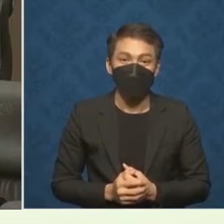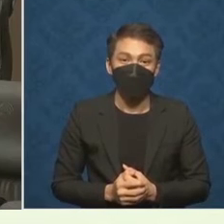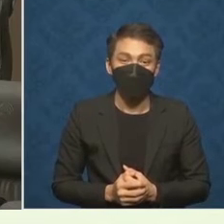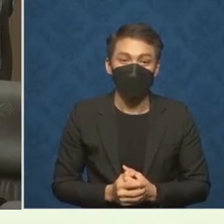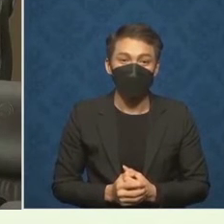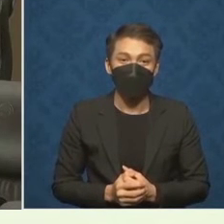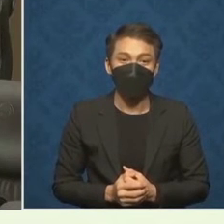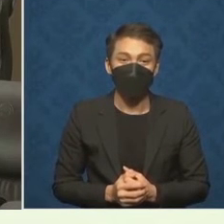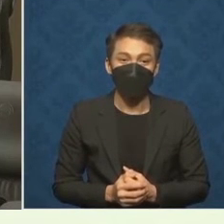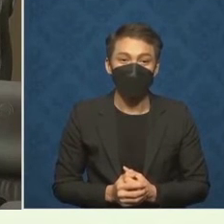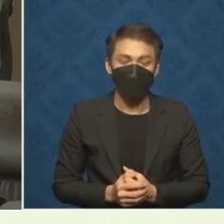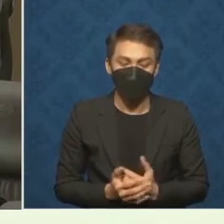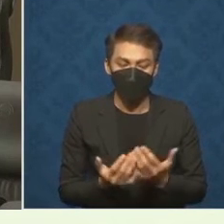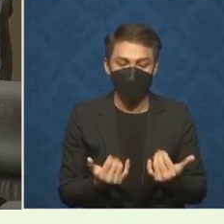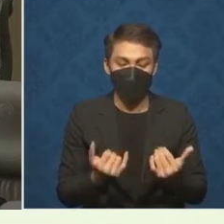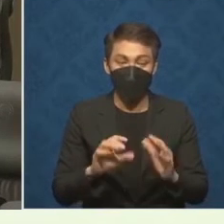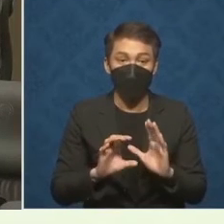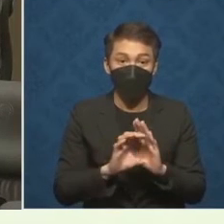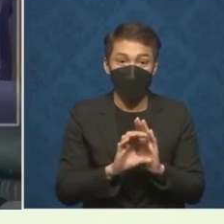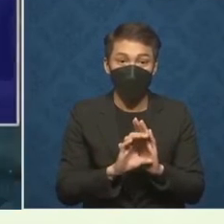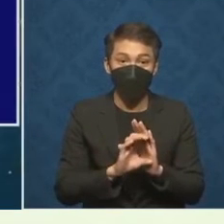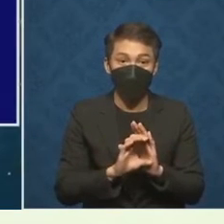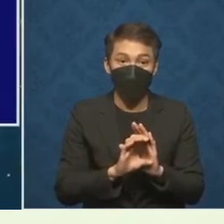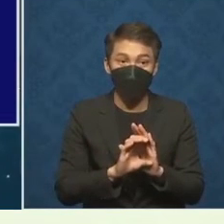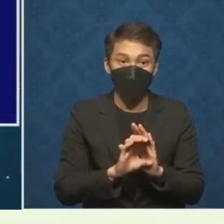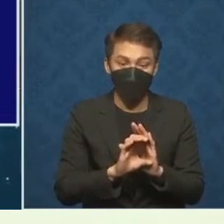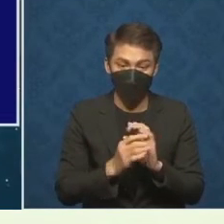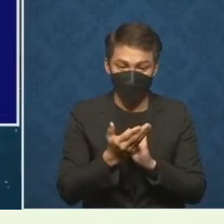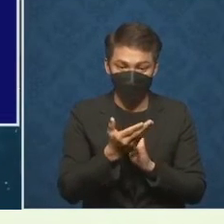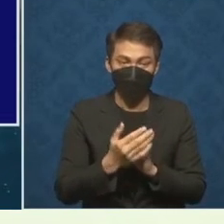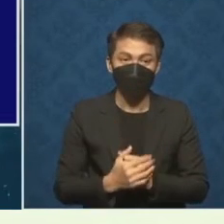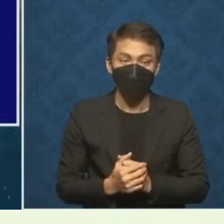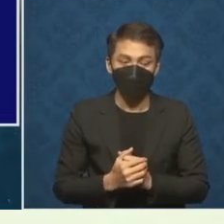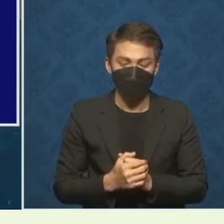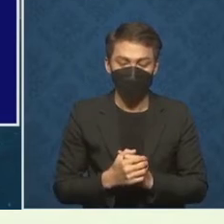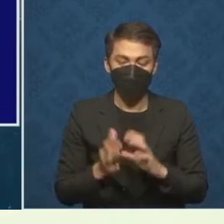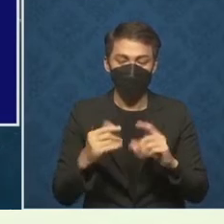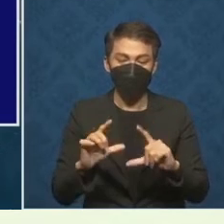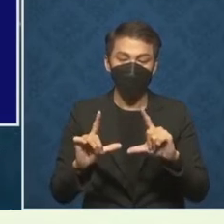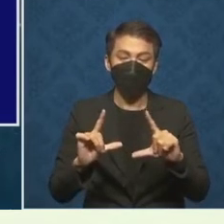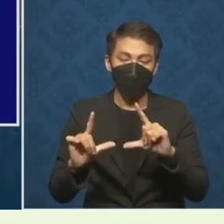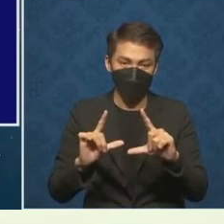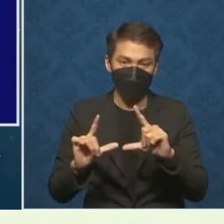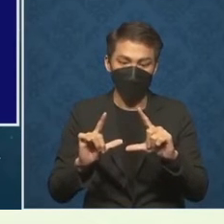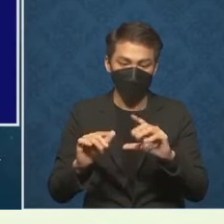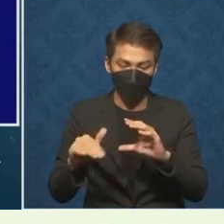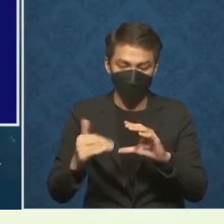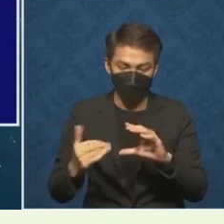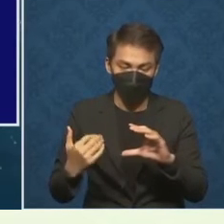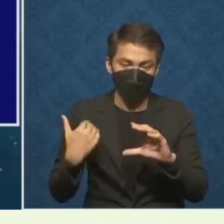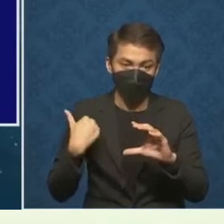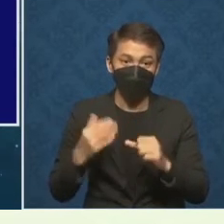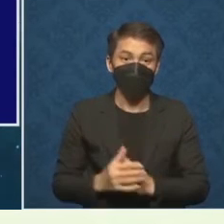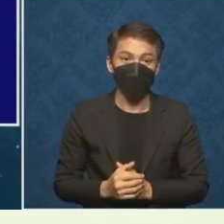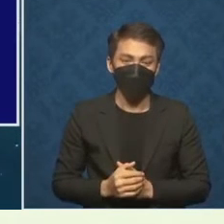มีภาพนะฮะภาพทิปที่ถ่ายมาให้และไลน์ที่เด็กส่งมาให้นะครับนอกจากนั้นก็มีผู้สมัครนะครับ